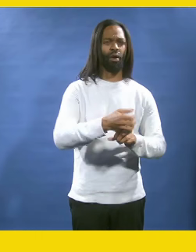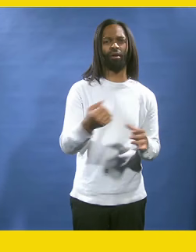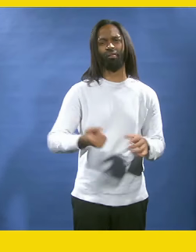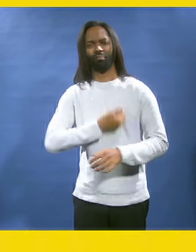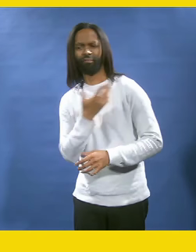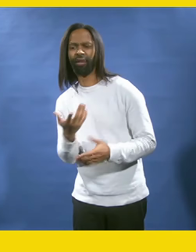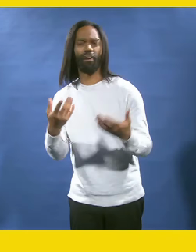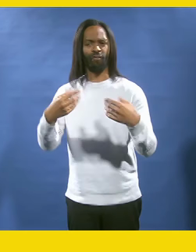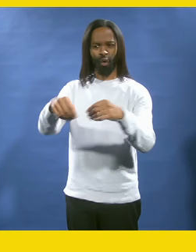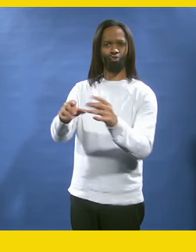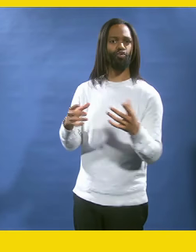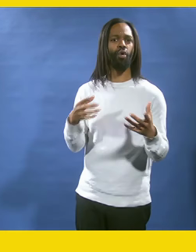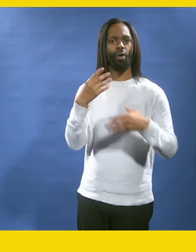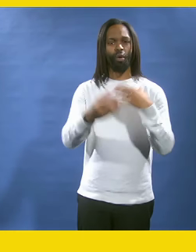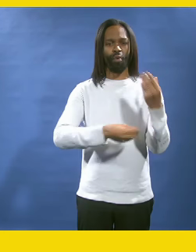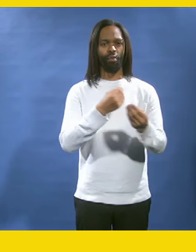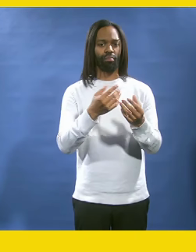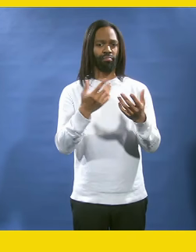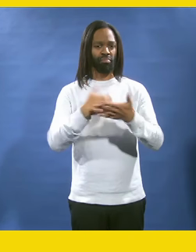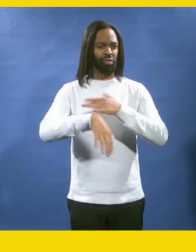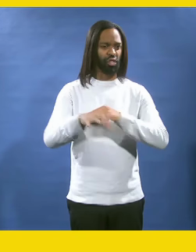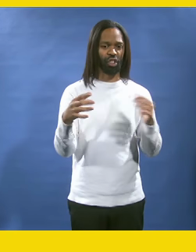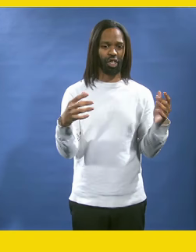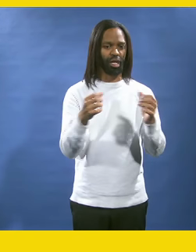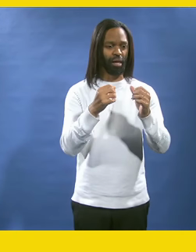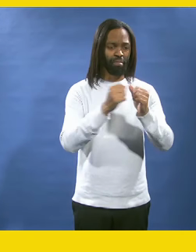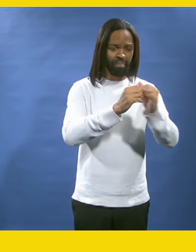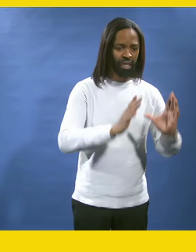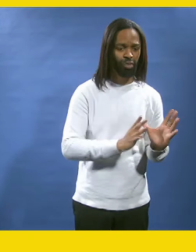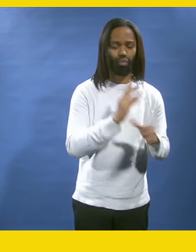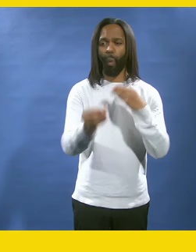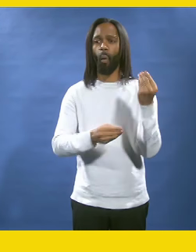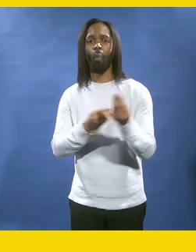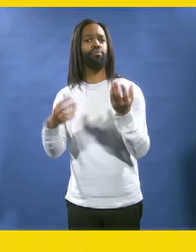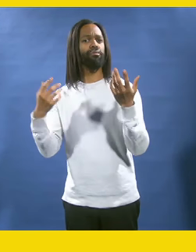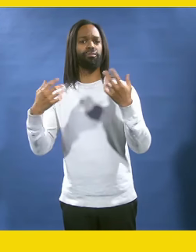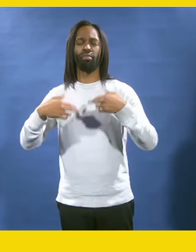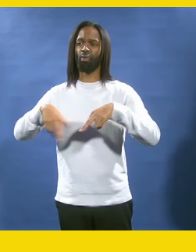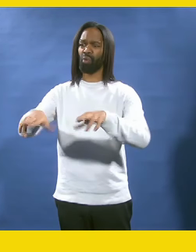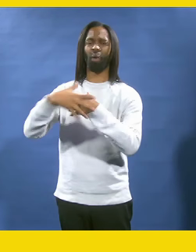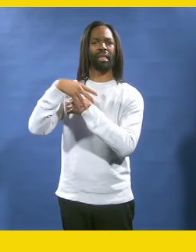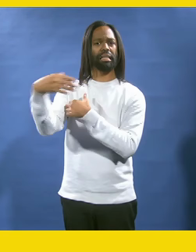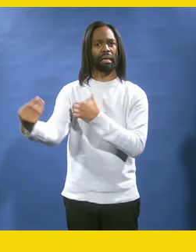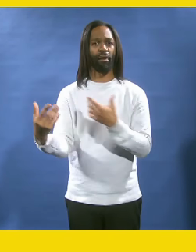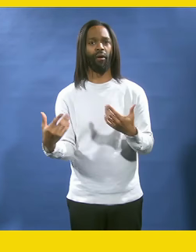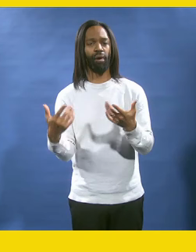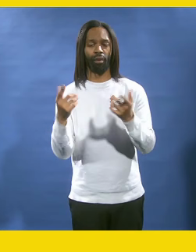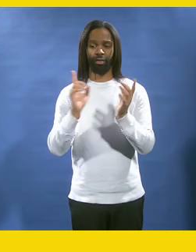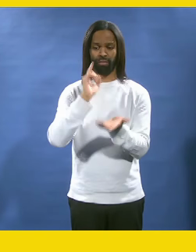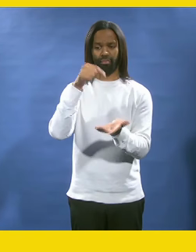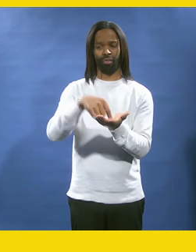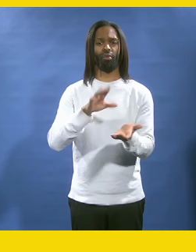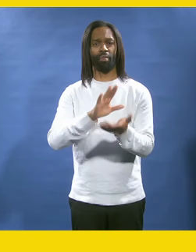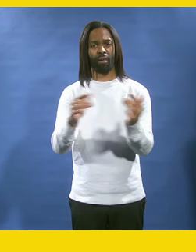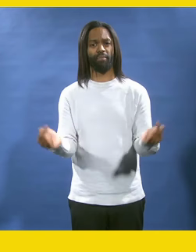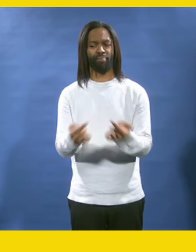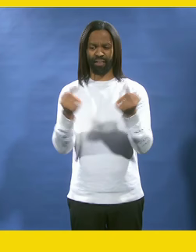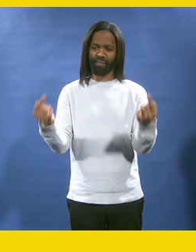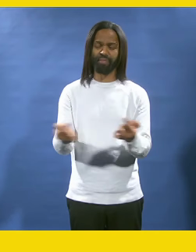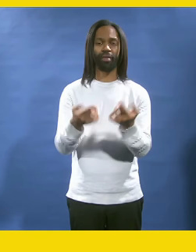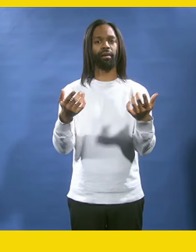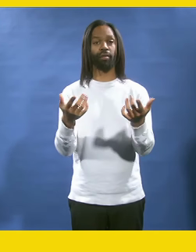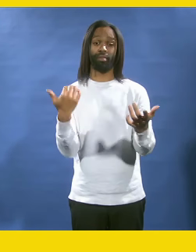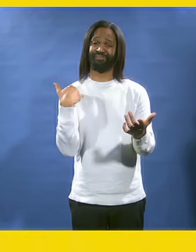chez elles, dans les espaces publics, dans les lieux de conflit. Nous venons de l'entendre et de le